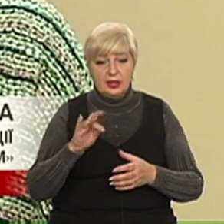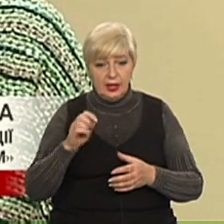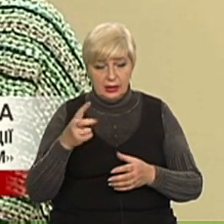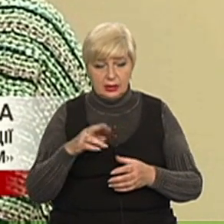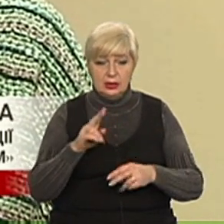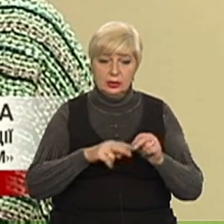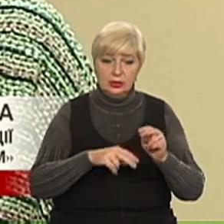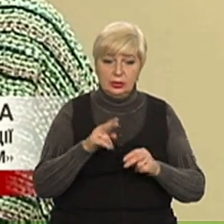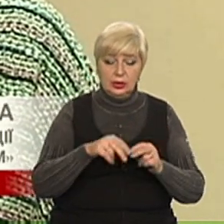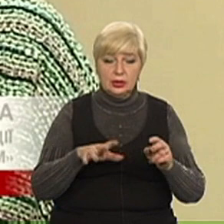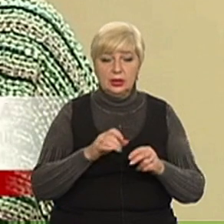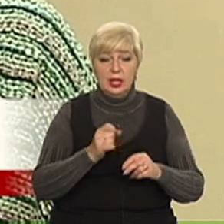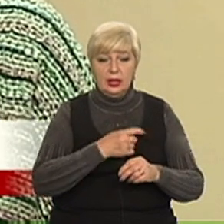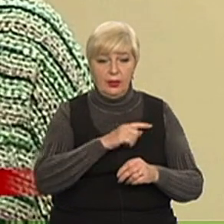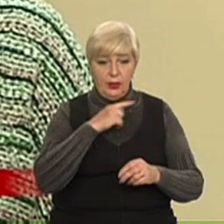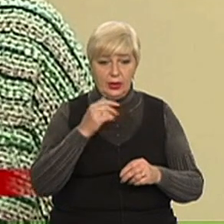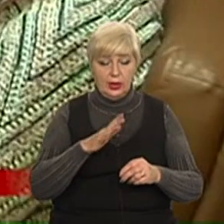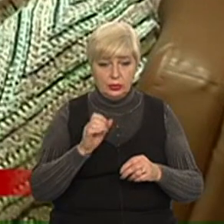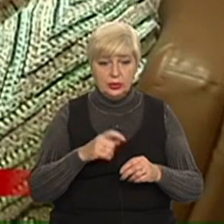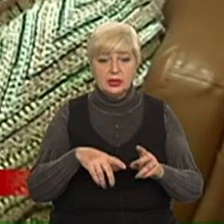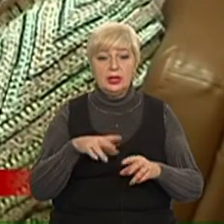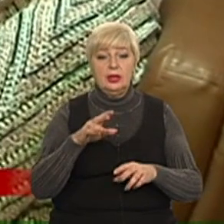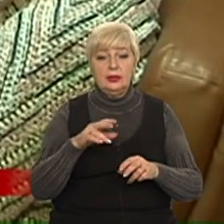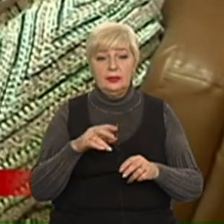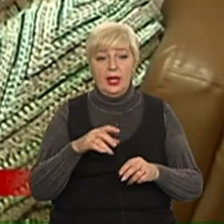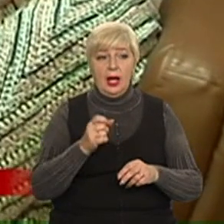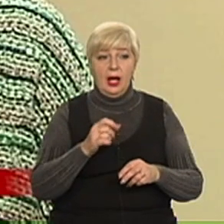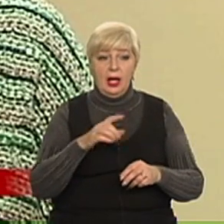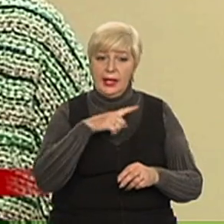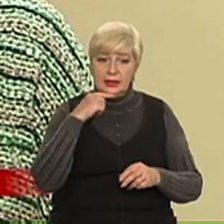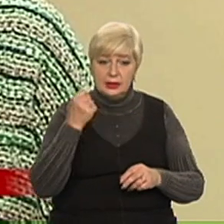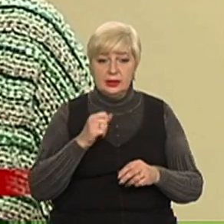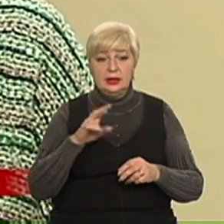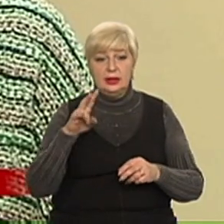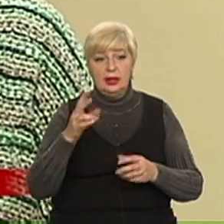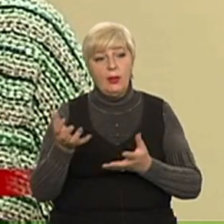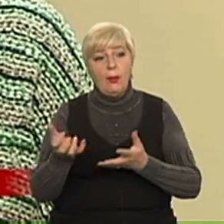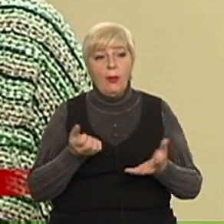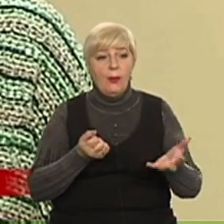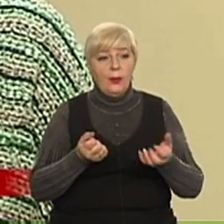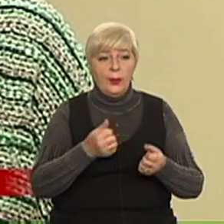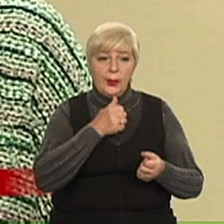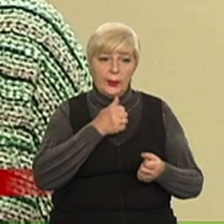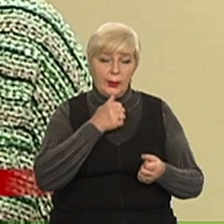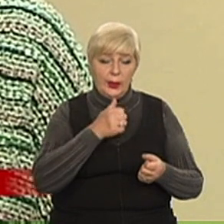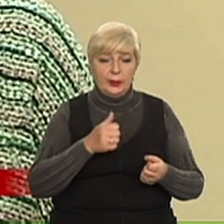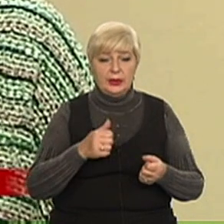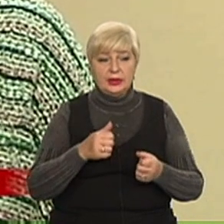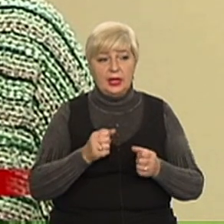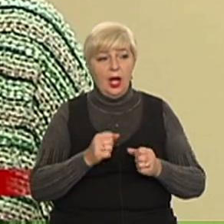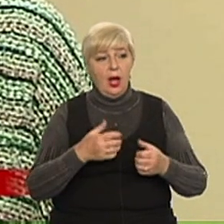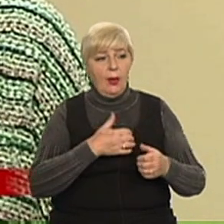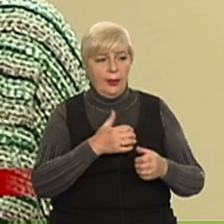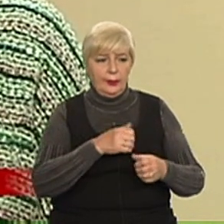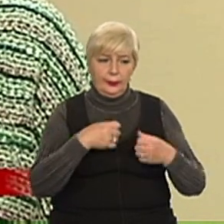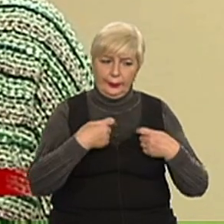Островецкую атомную электростанцию. Она запустится в следующем году. Российская Федерация, она предпринимала попытки найти рынки сбыта в Польше,